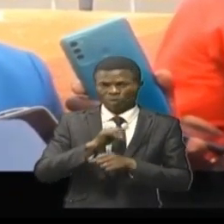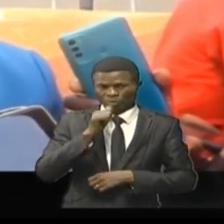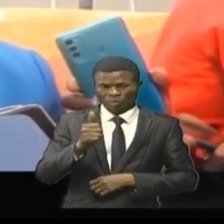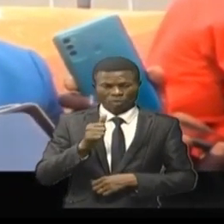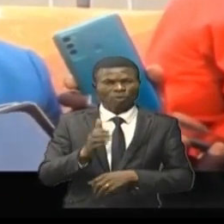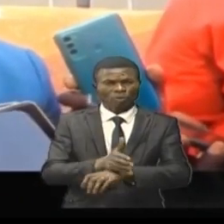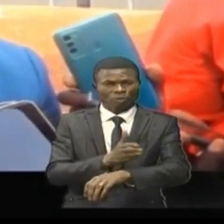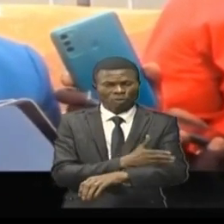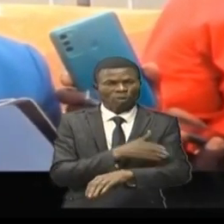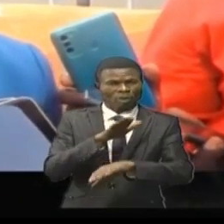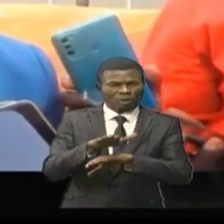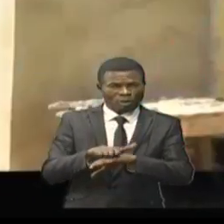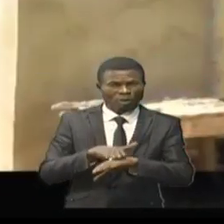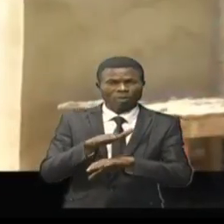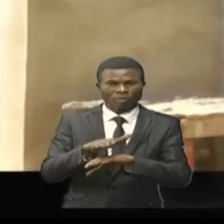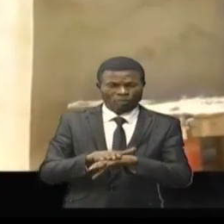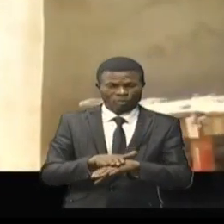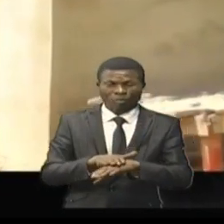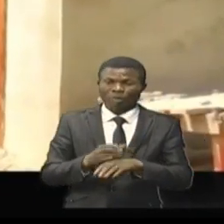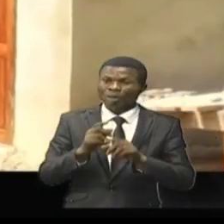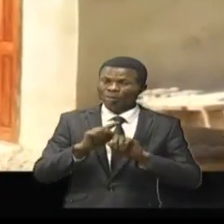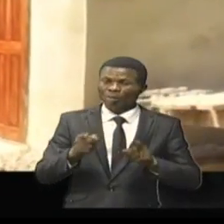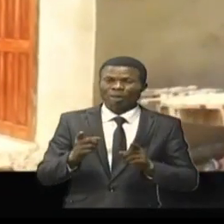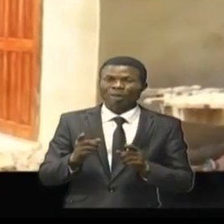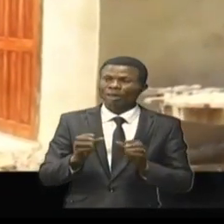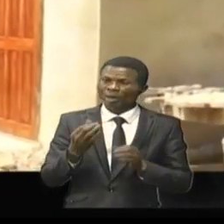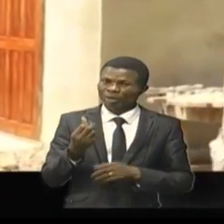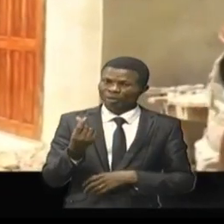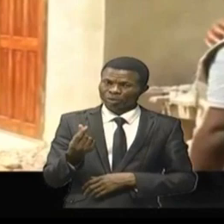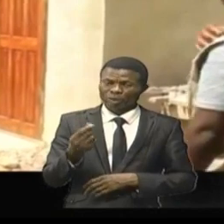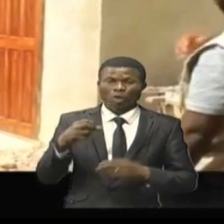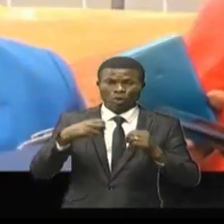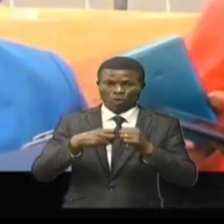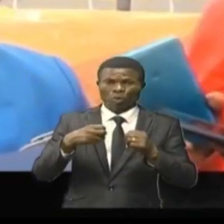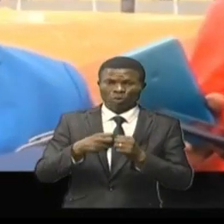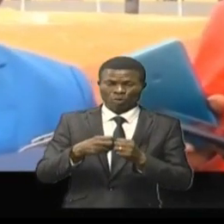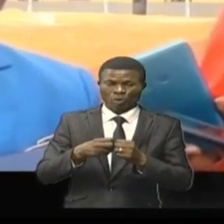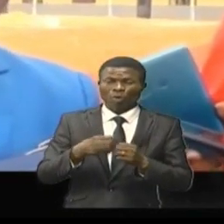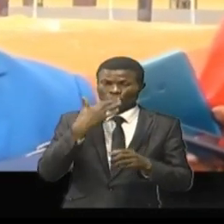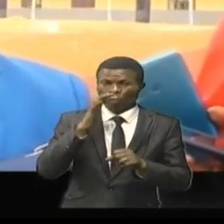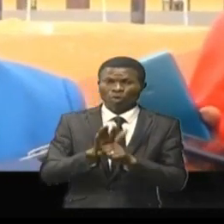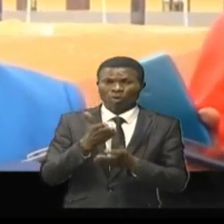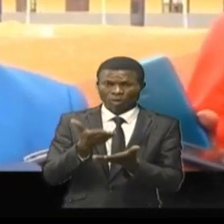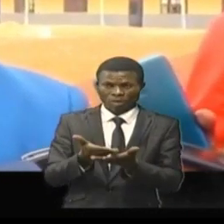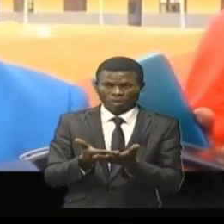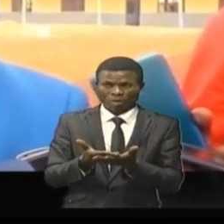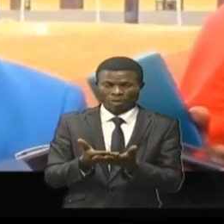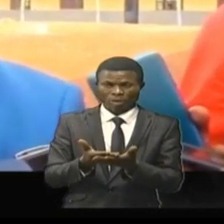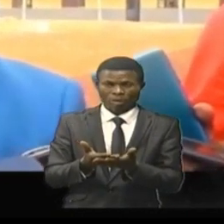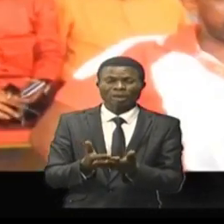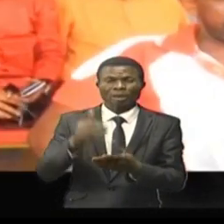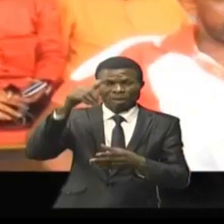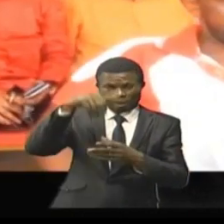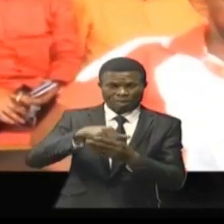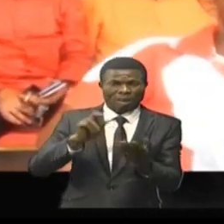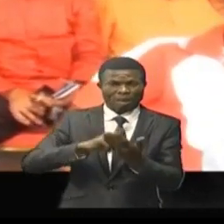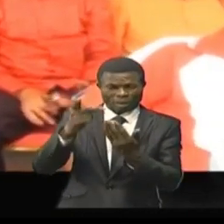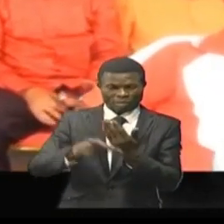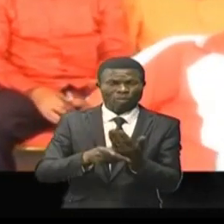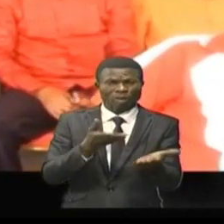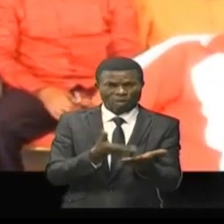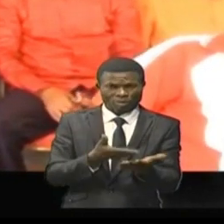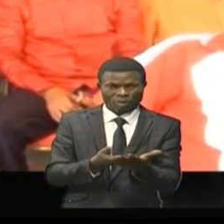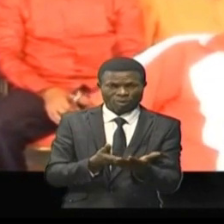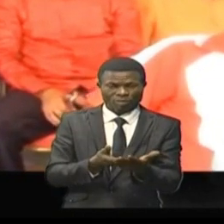mollo mollo et suite aux moyens. Donc l'électrification s'est promis. Et c'est concret dans les cahiers de charge. Notons qu'au cours